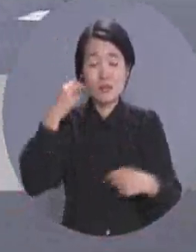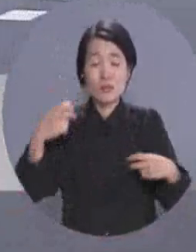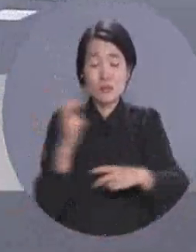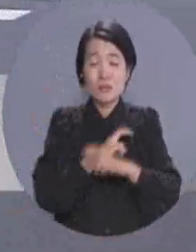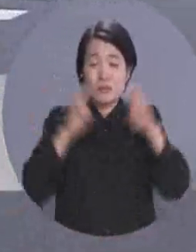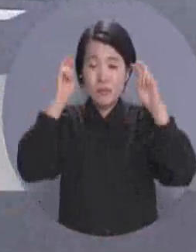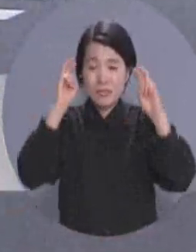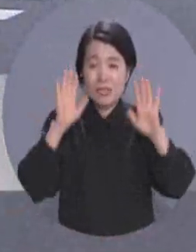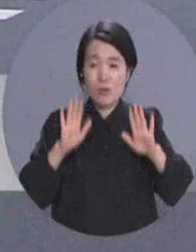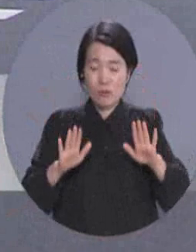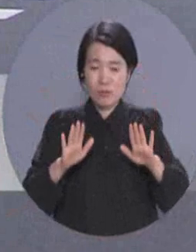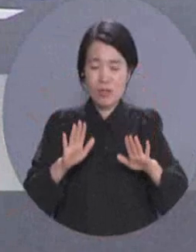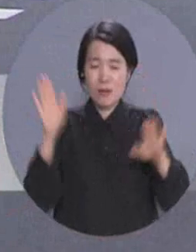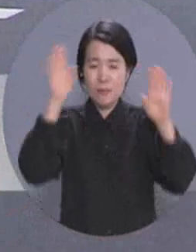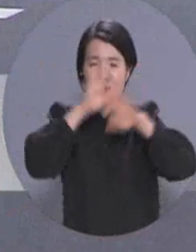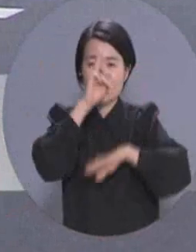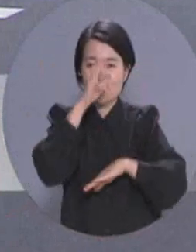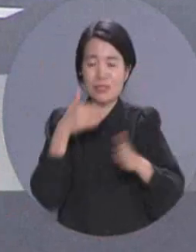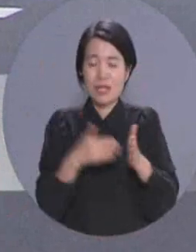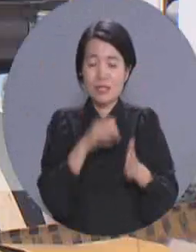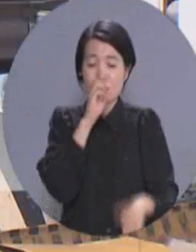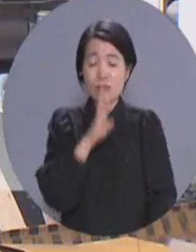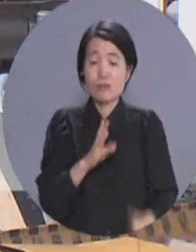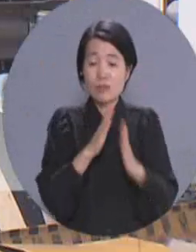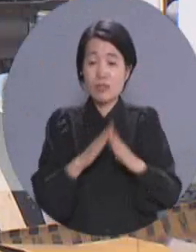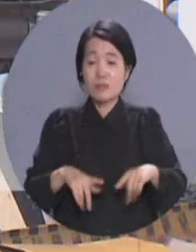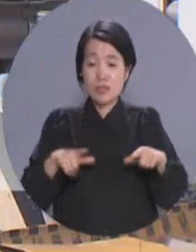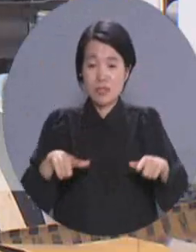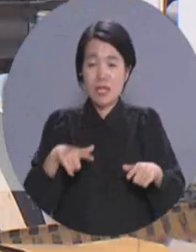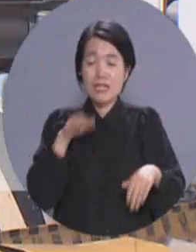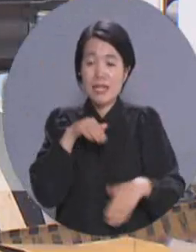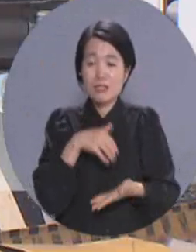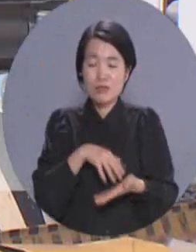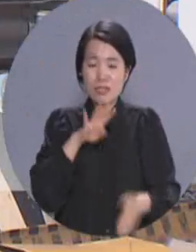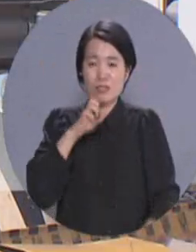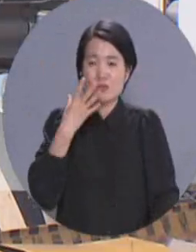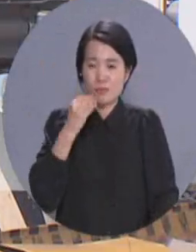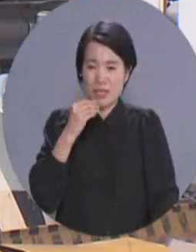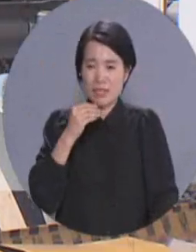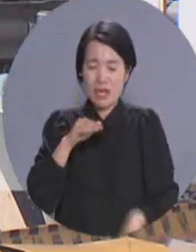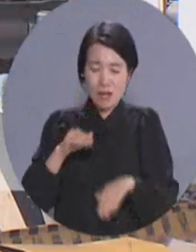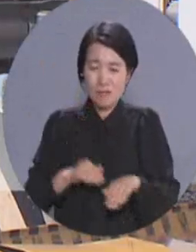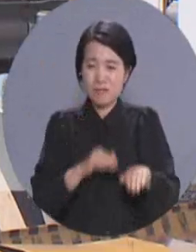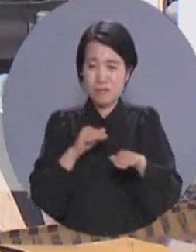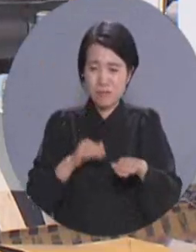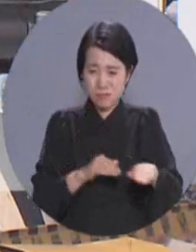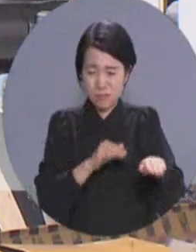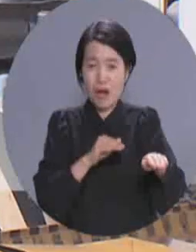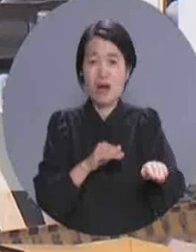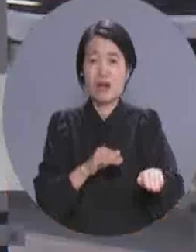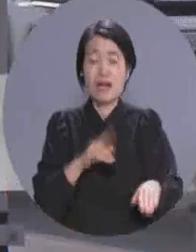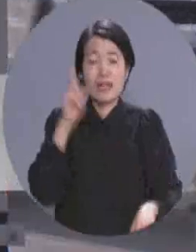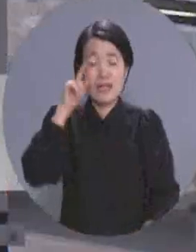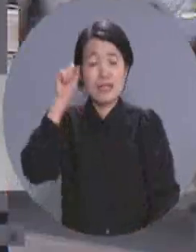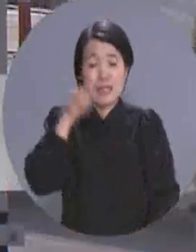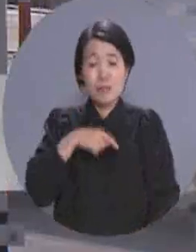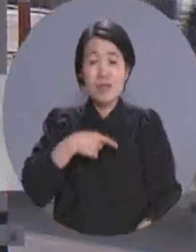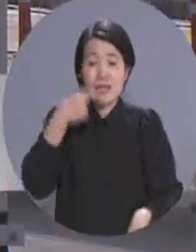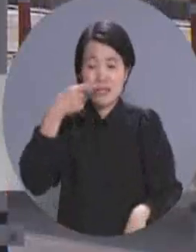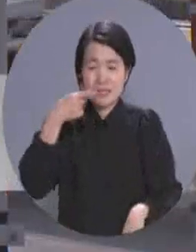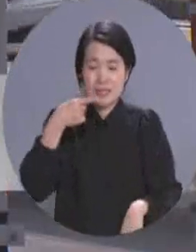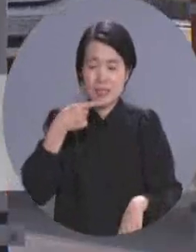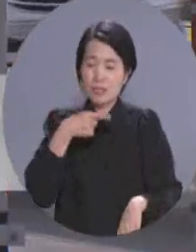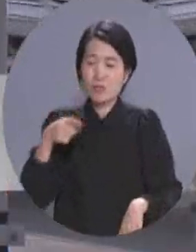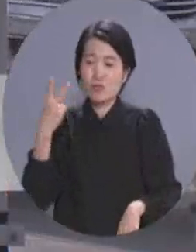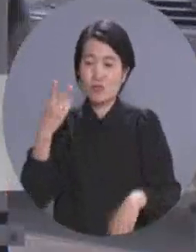한국도로공사는 오늘 자정까지 광주 전남에서 49만대의 귀경 차량이 요금소를 빠져나가고 내일 새벽 1시에서